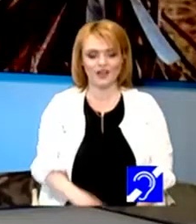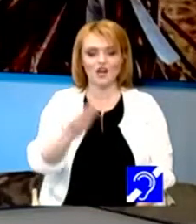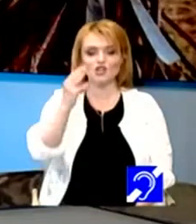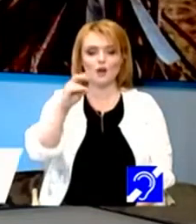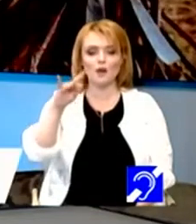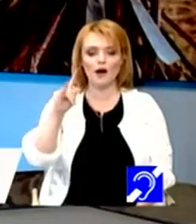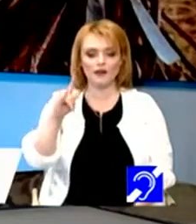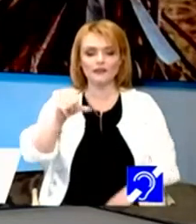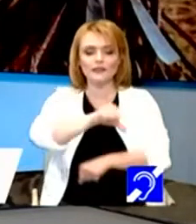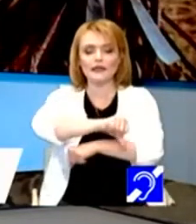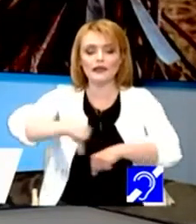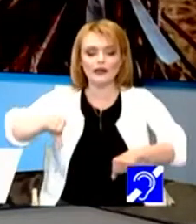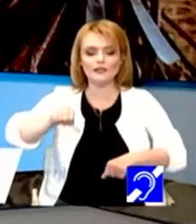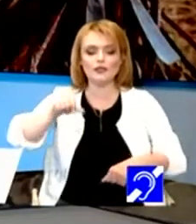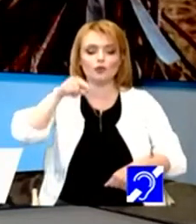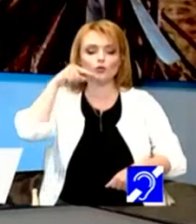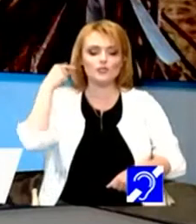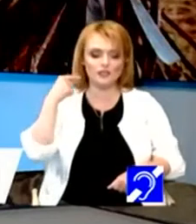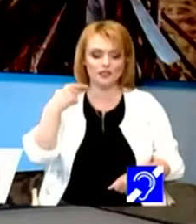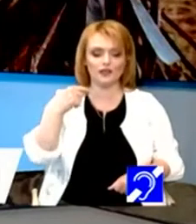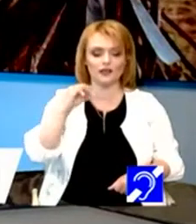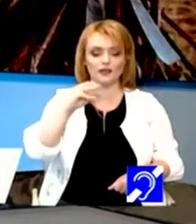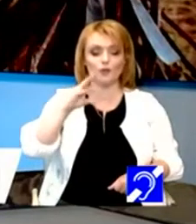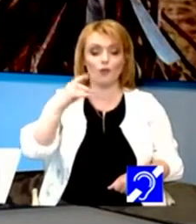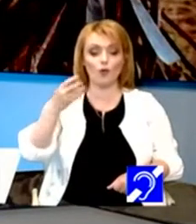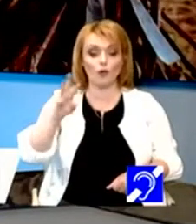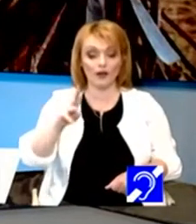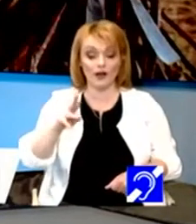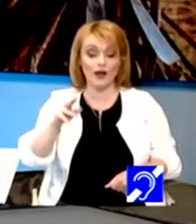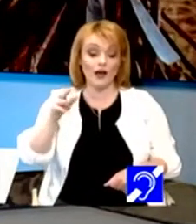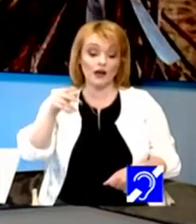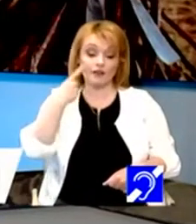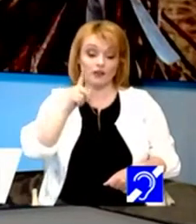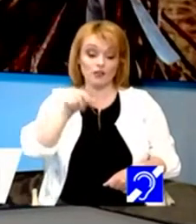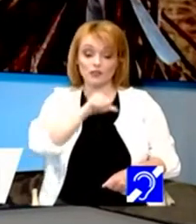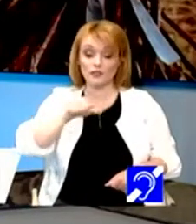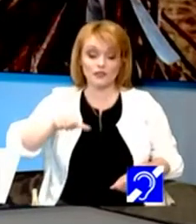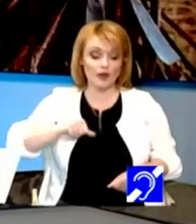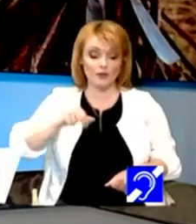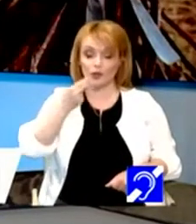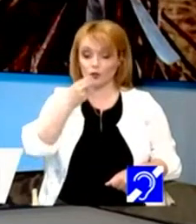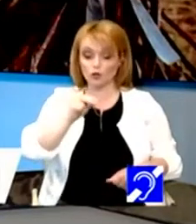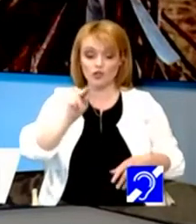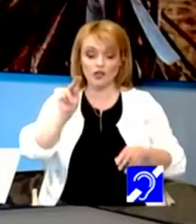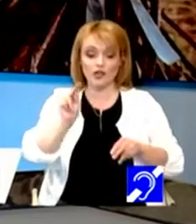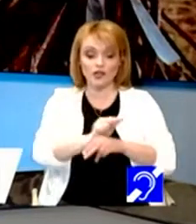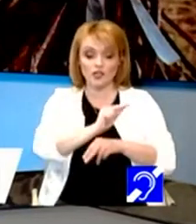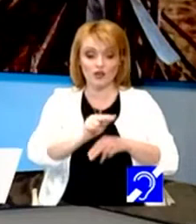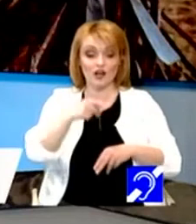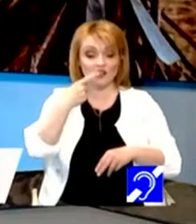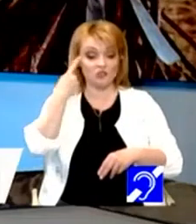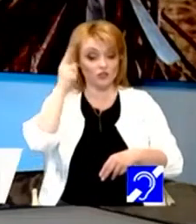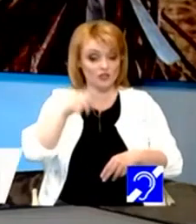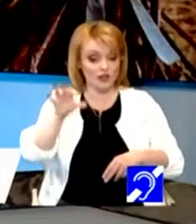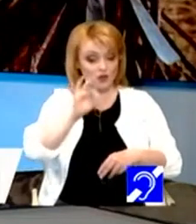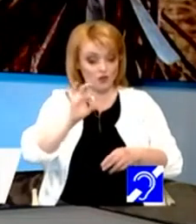Șamanii de la granița Rusiei cu Mongolia sunt considerați cei mai buni vindecători, dar și prezicători. Spun că au știut că vine pandemia de